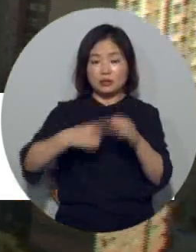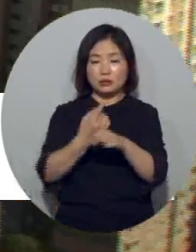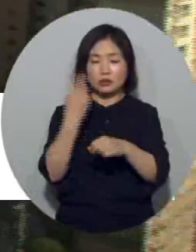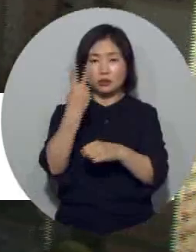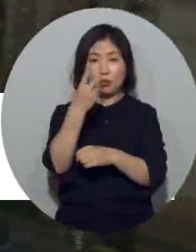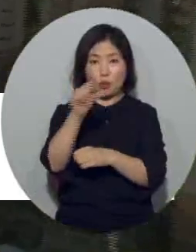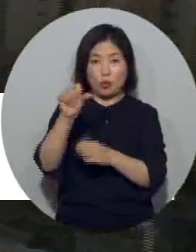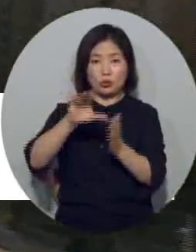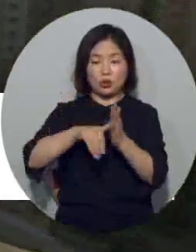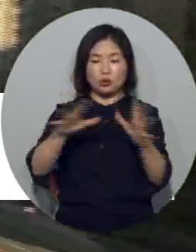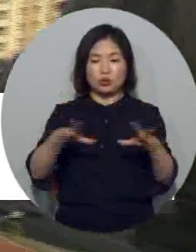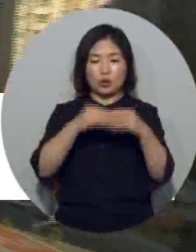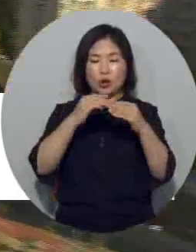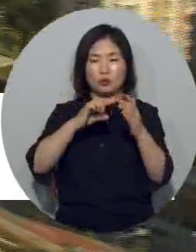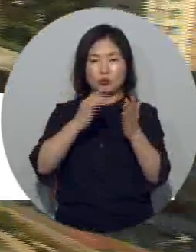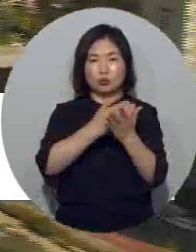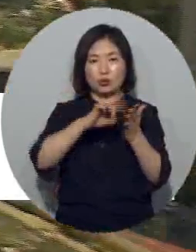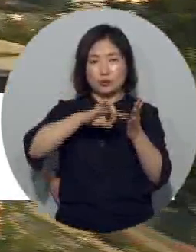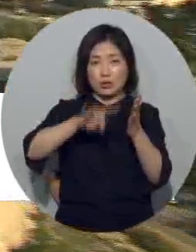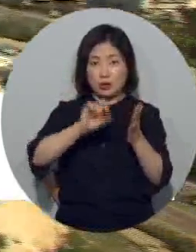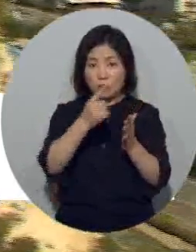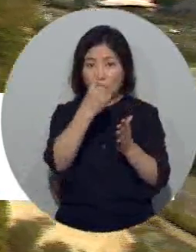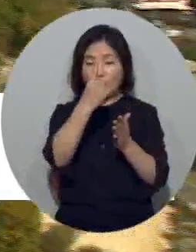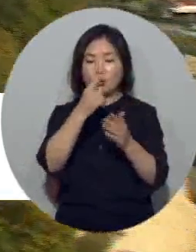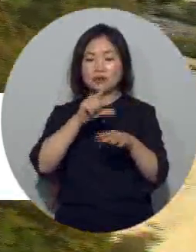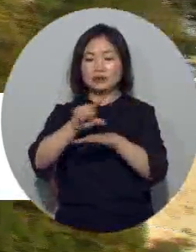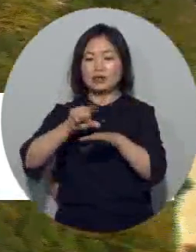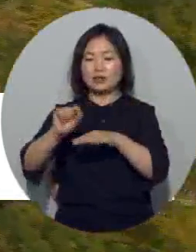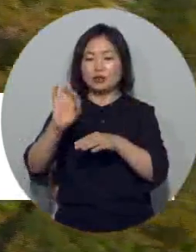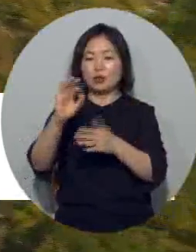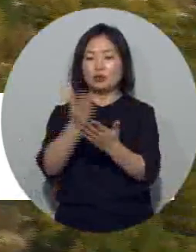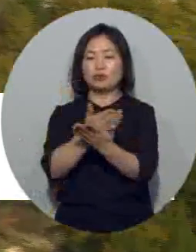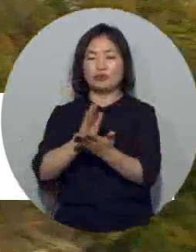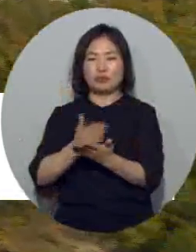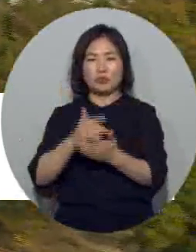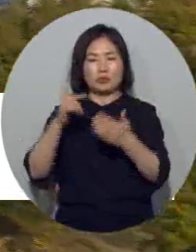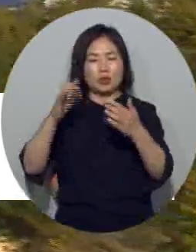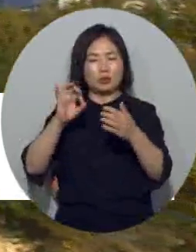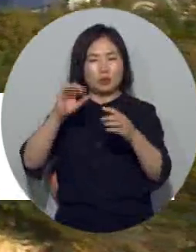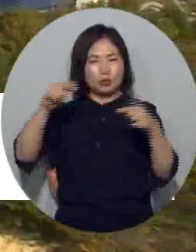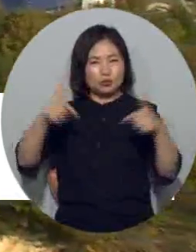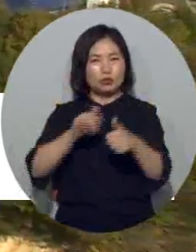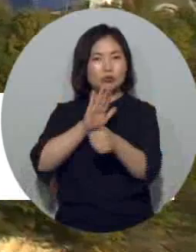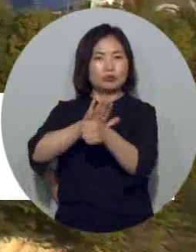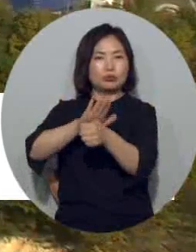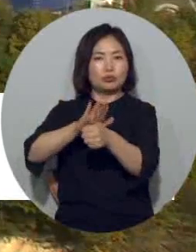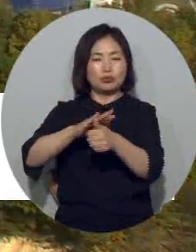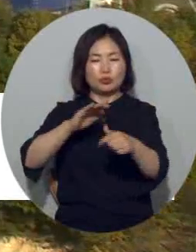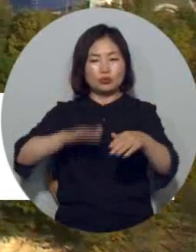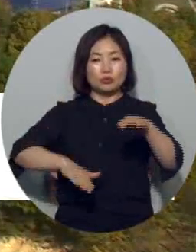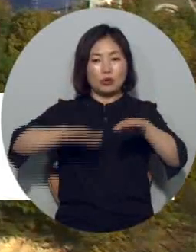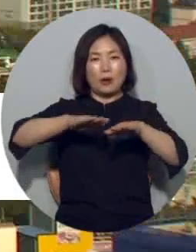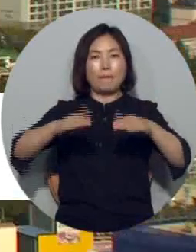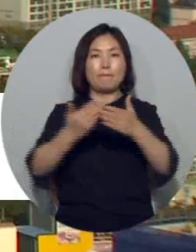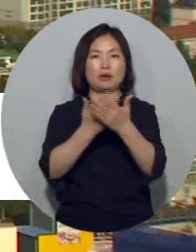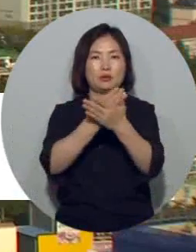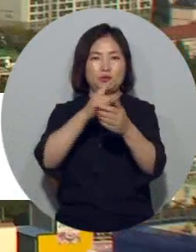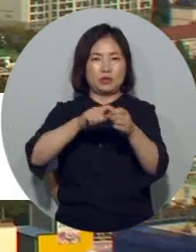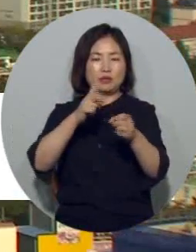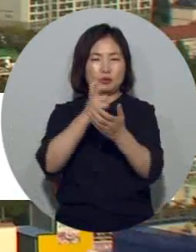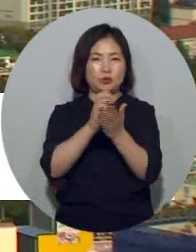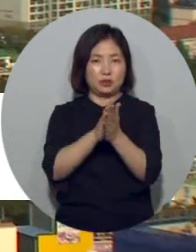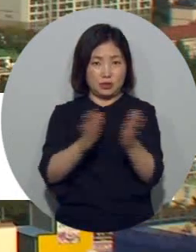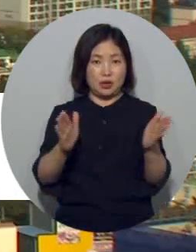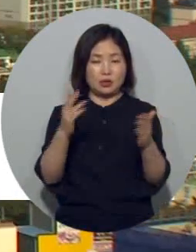2005년 종합부동산세 도입에 따른 지자체의 재원 감소분을 보전해 주고 지역균형발전을 위해 도입한